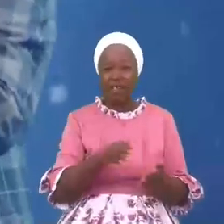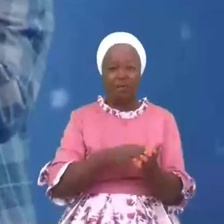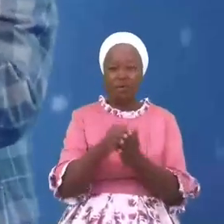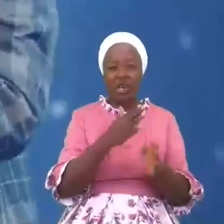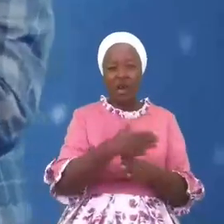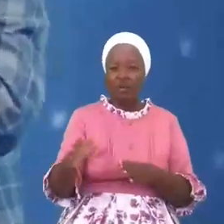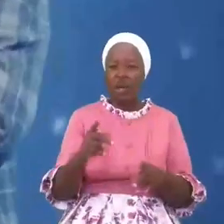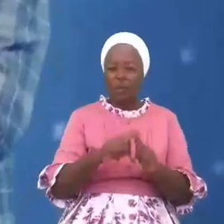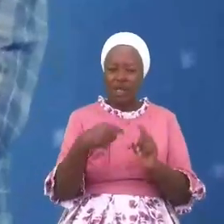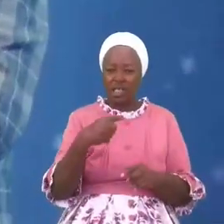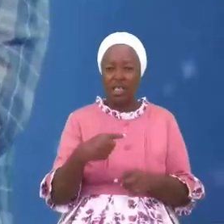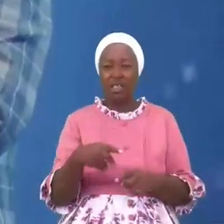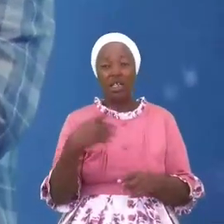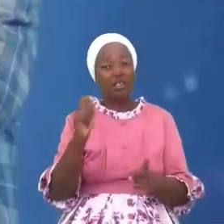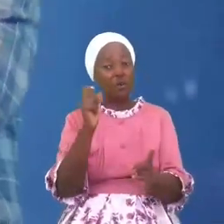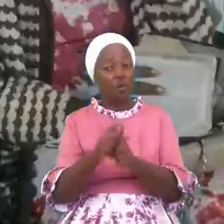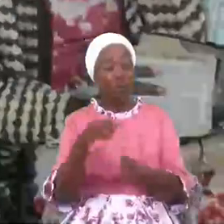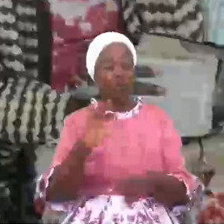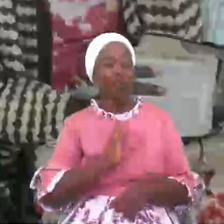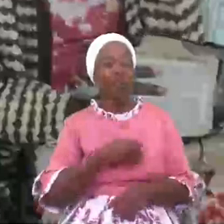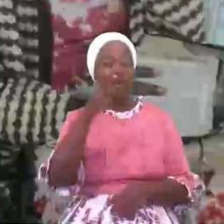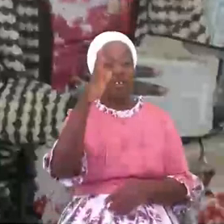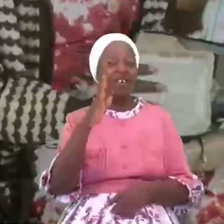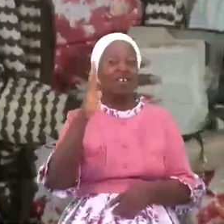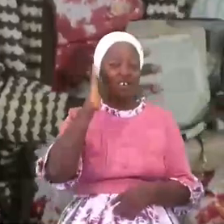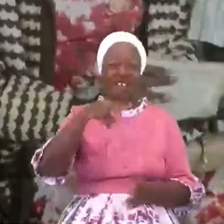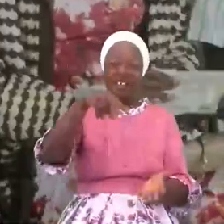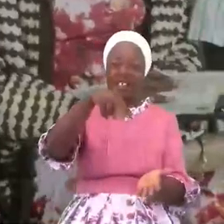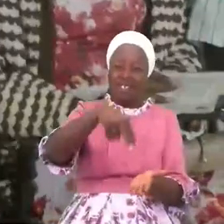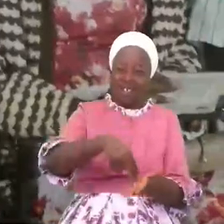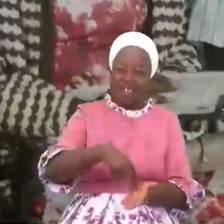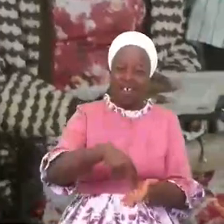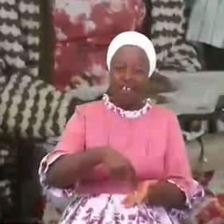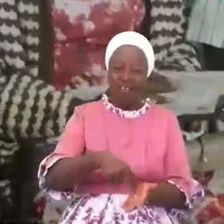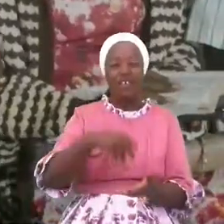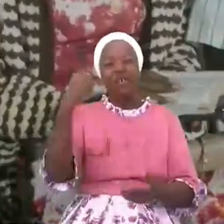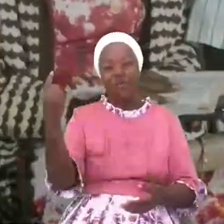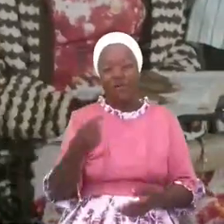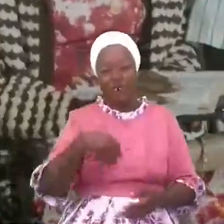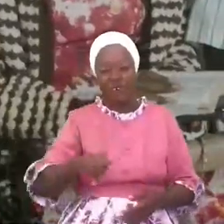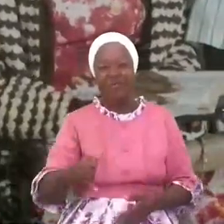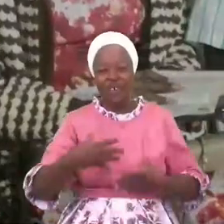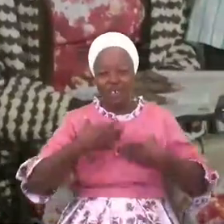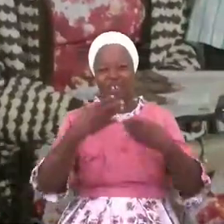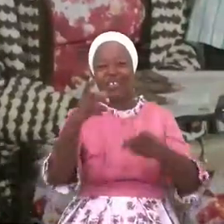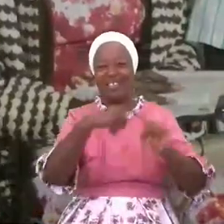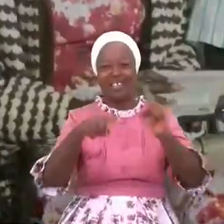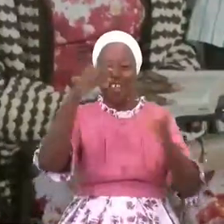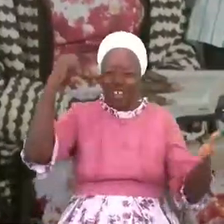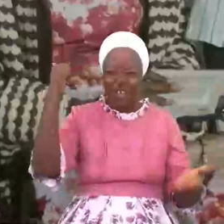disparaissent. Mais la parole de notre Dieu subsiste éternellement. Quelqu'un crie Amen.